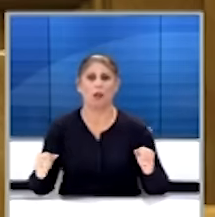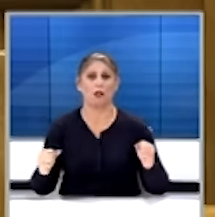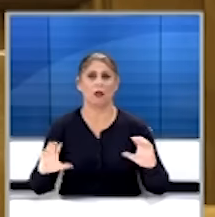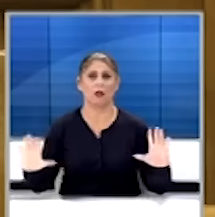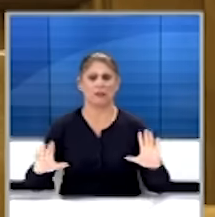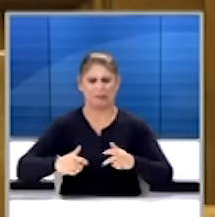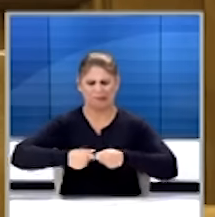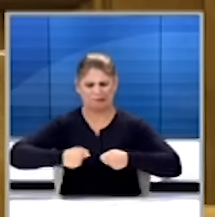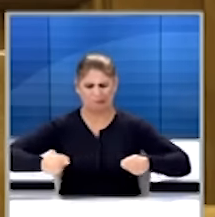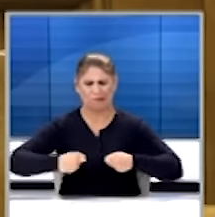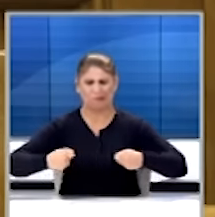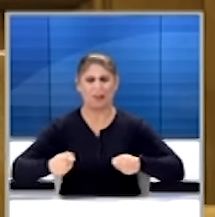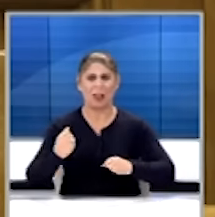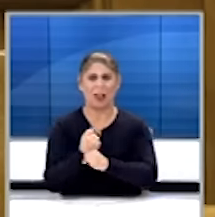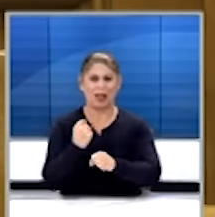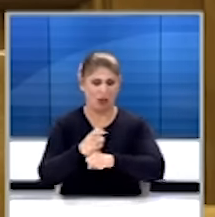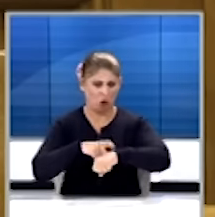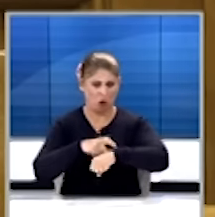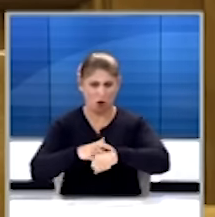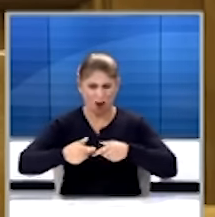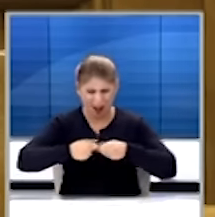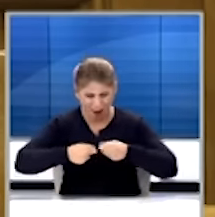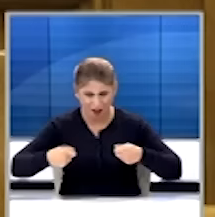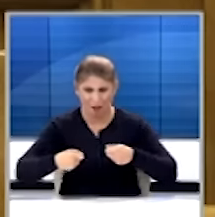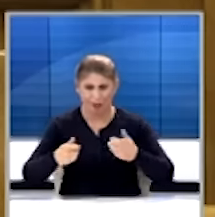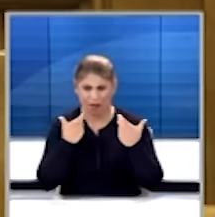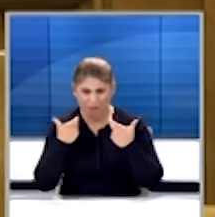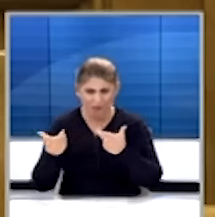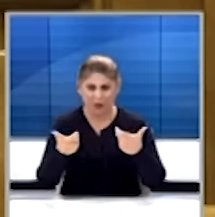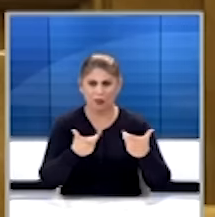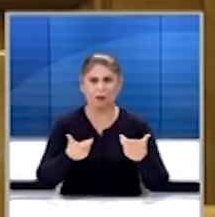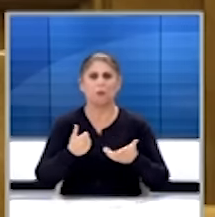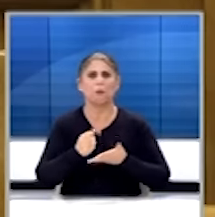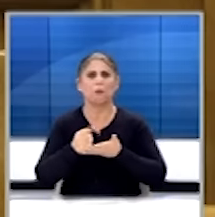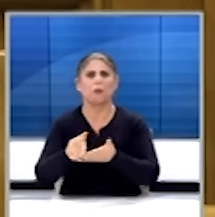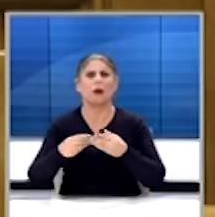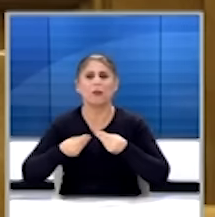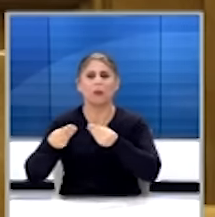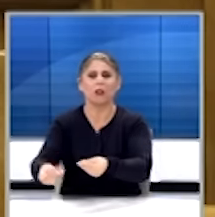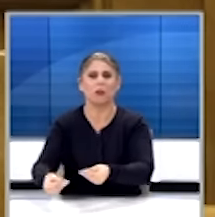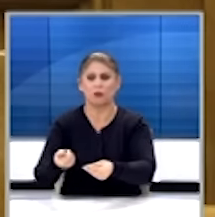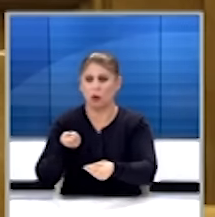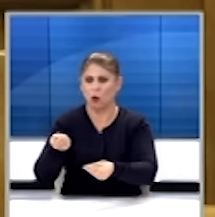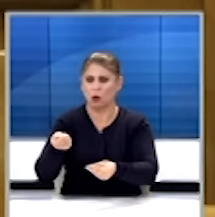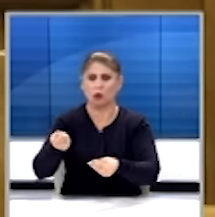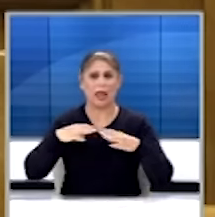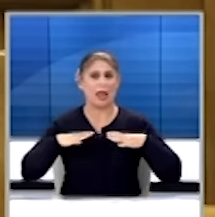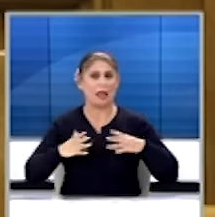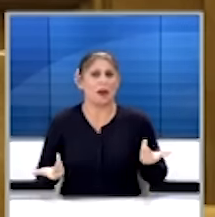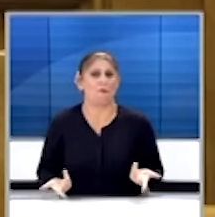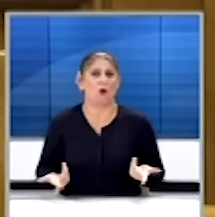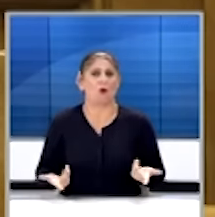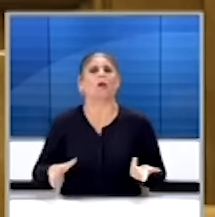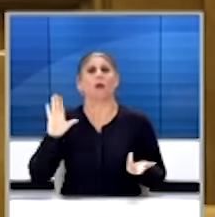το τέντομα του εργασιακού τους χρόνου με τις επιφυλακές και τη μη χορήγηση των οφειλόμενων ρεπό και